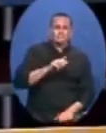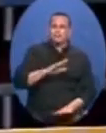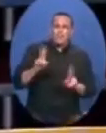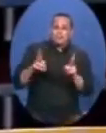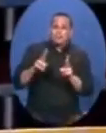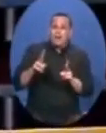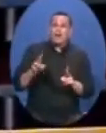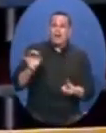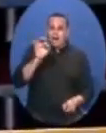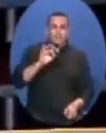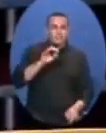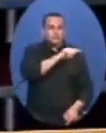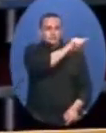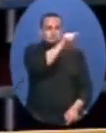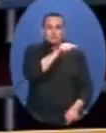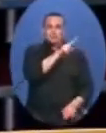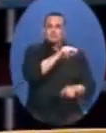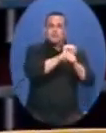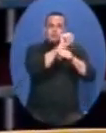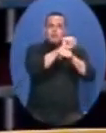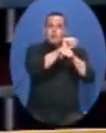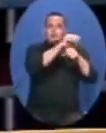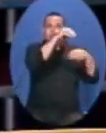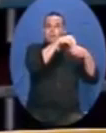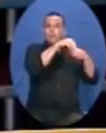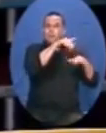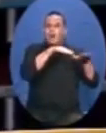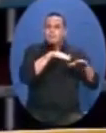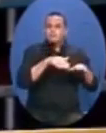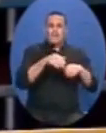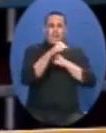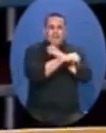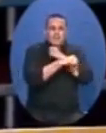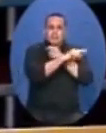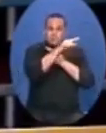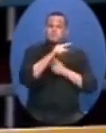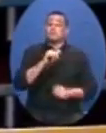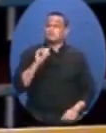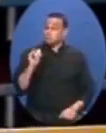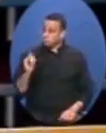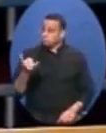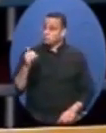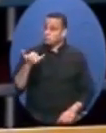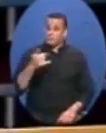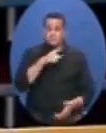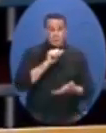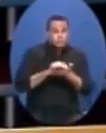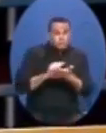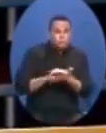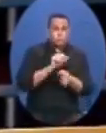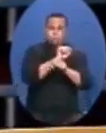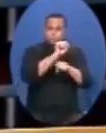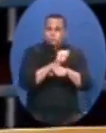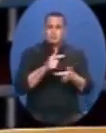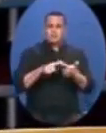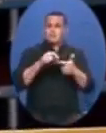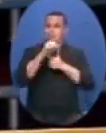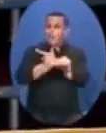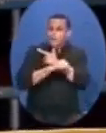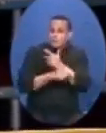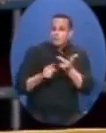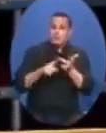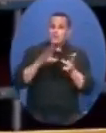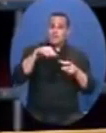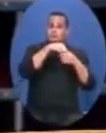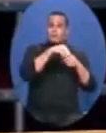אפשרות, נשמעת ביקורת של גורמים בתוך הממשל, אקדמיה וכו'. זה מגיע מהעיתונות, זה מגיע מהאקדמיה, זה